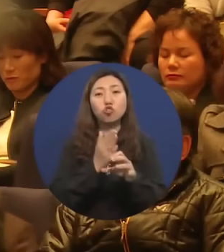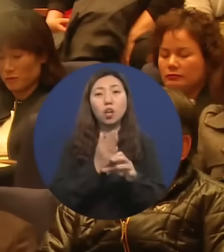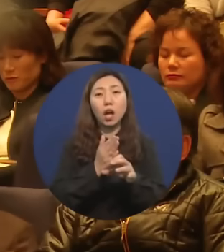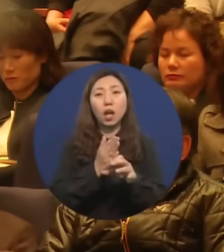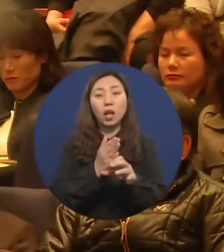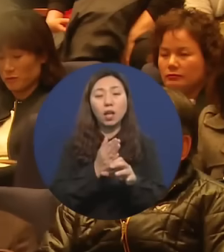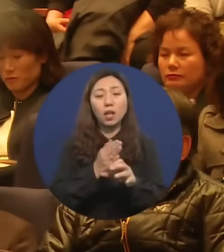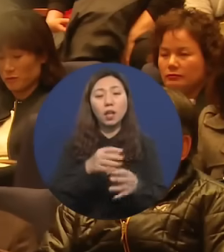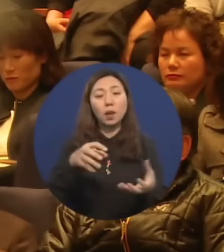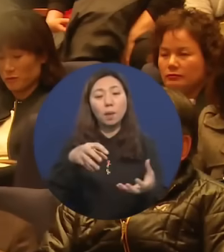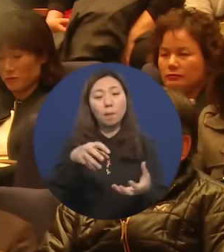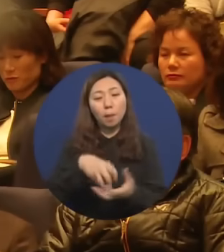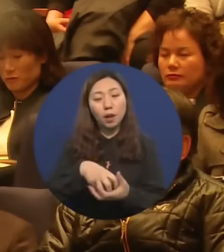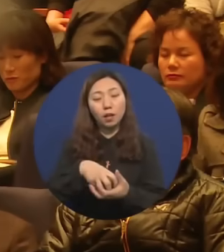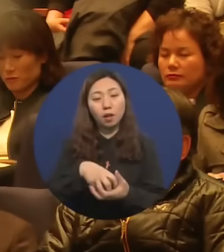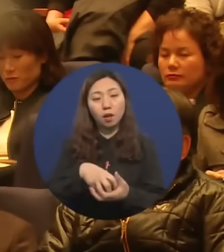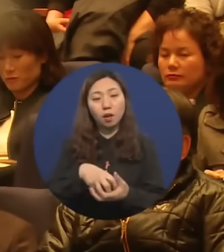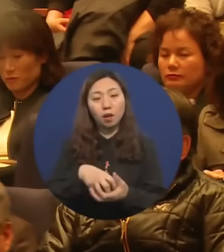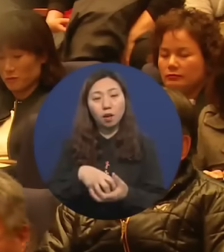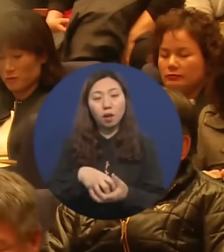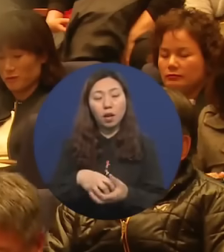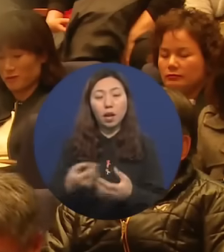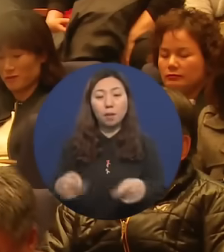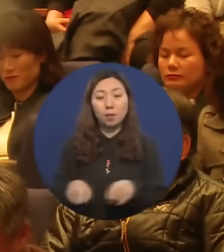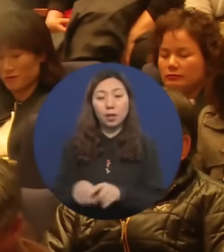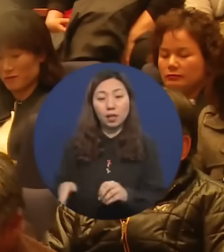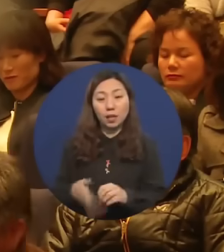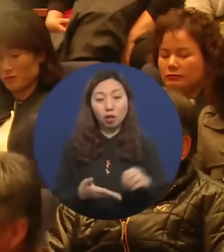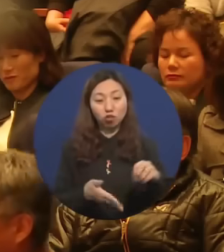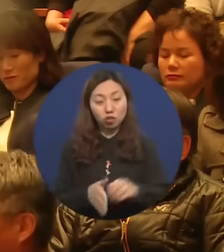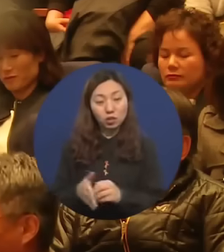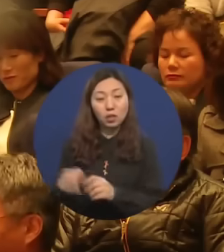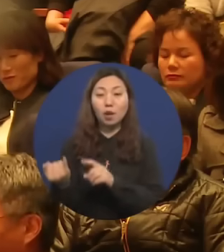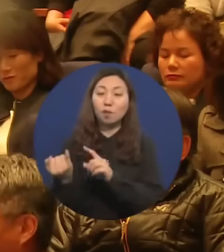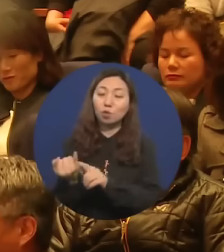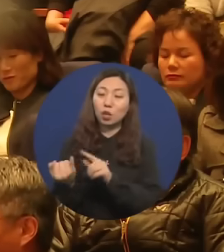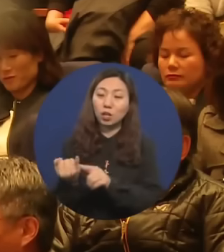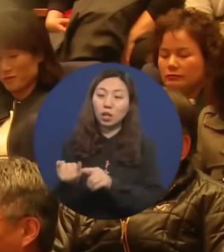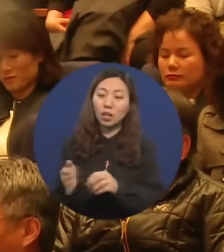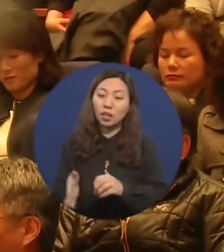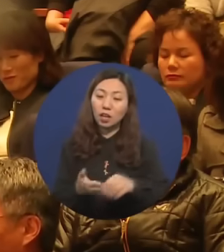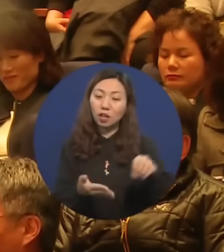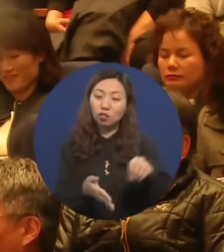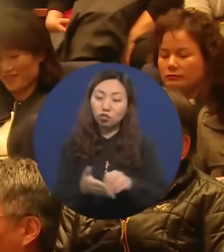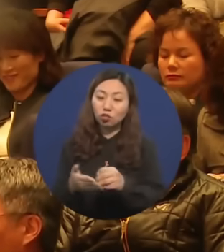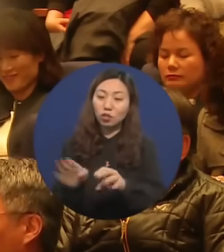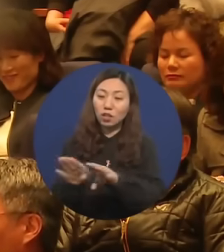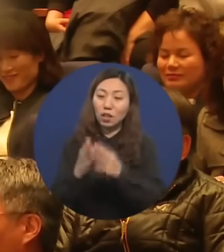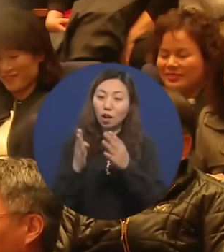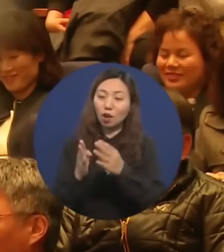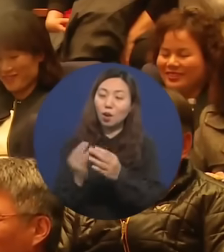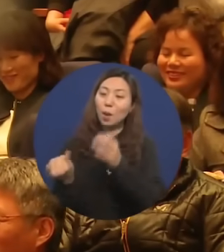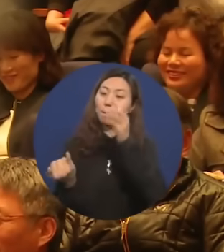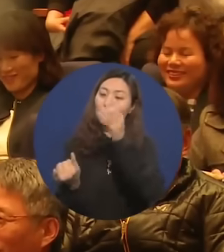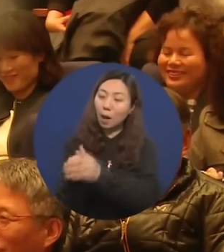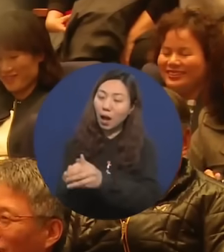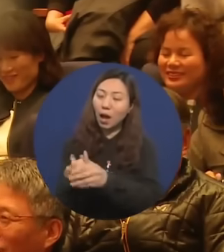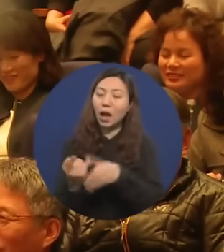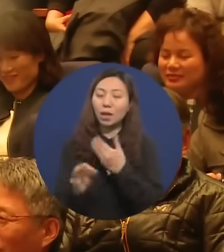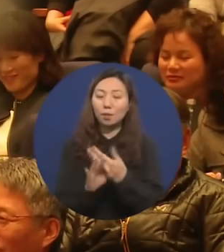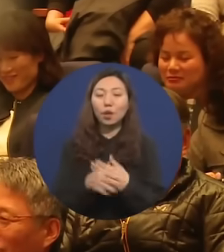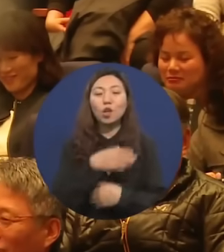같이 탁구를 하고 있는 전업주부인 아내에게 탁구장 개업을 시키는 것이 좋은지 아니면 그냥 노후